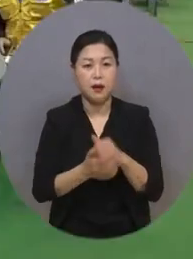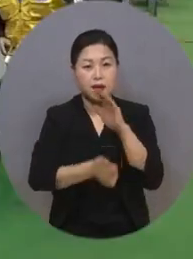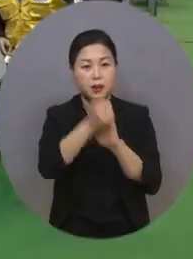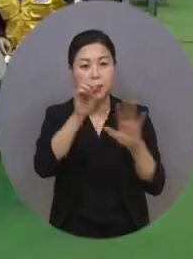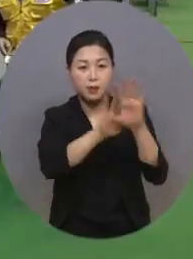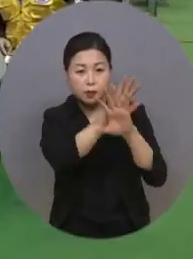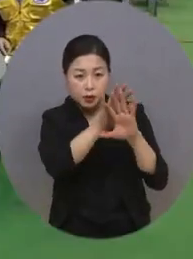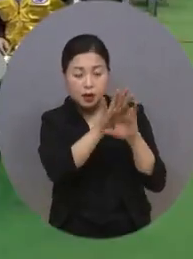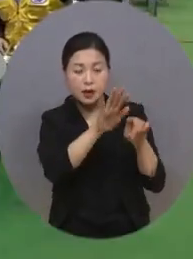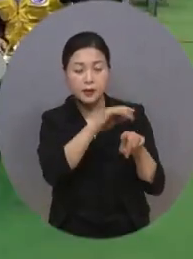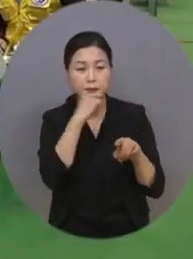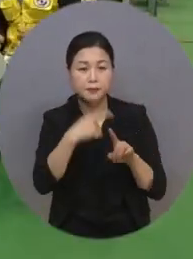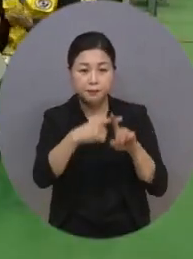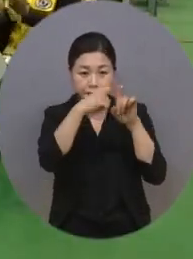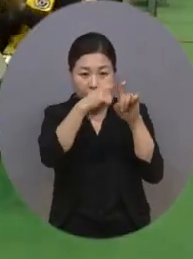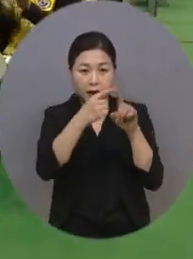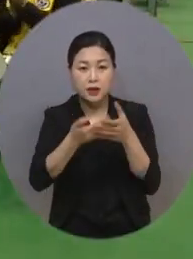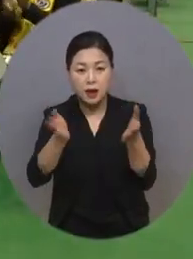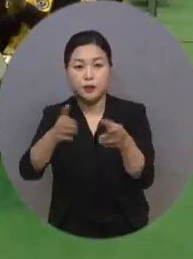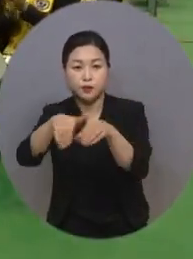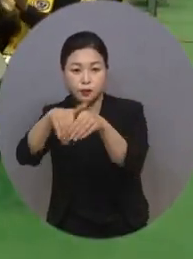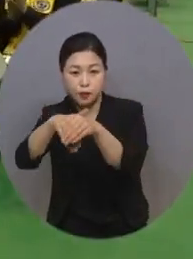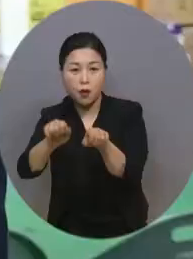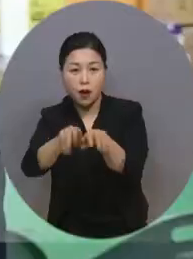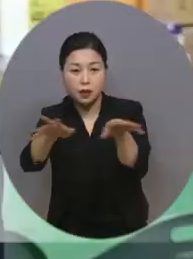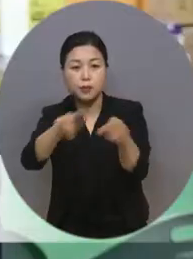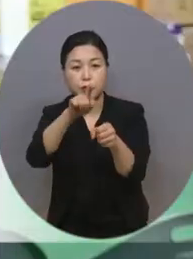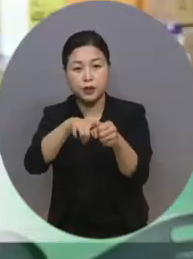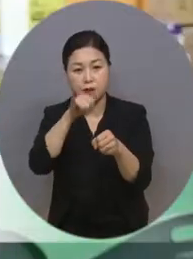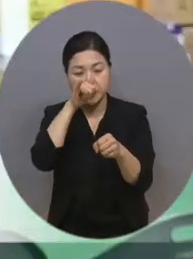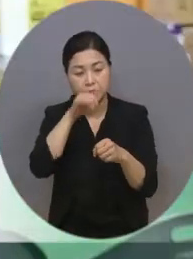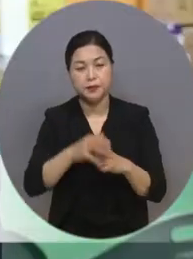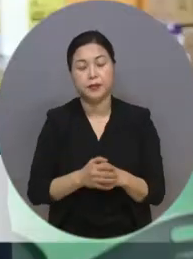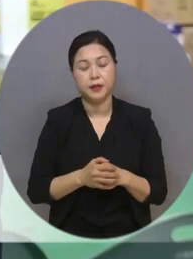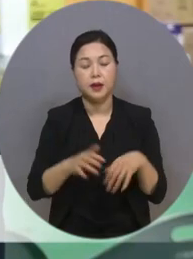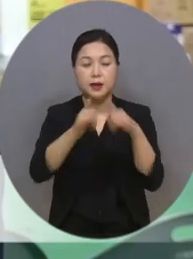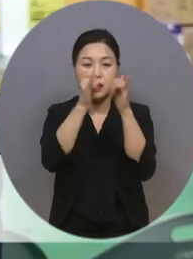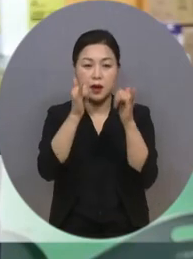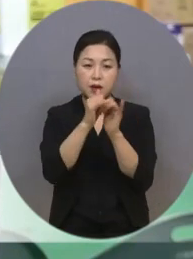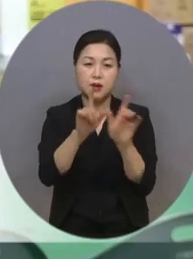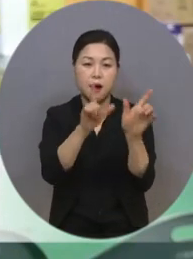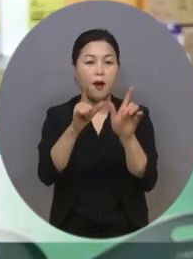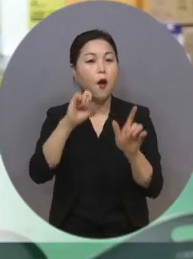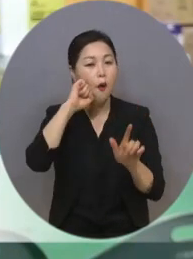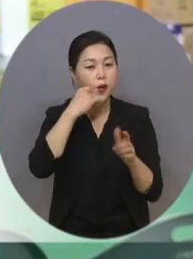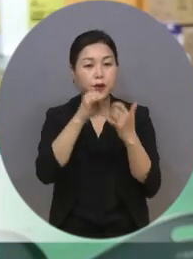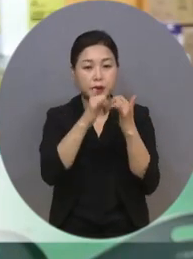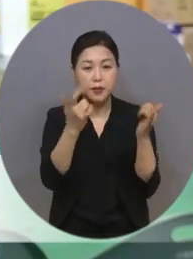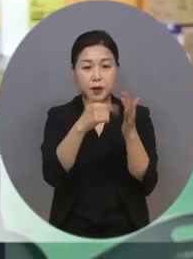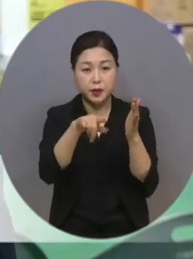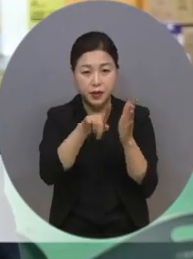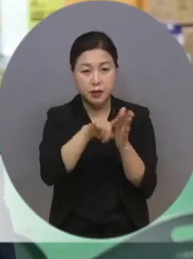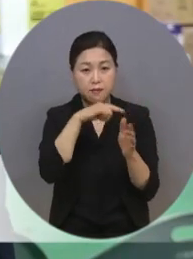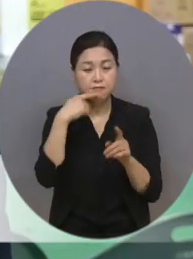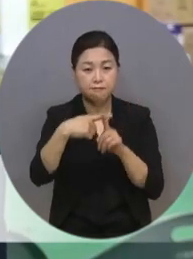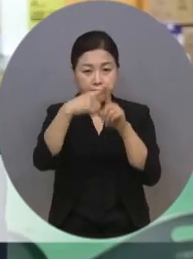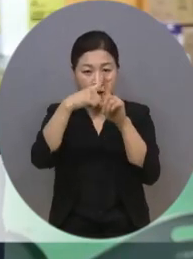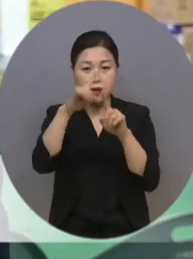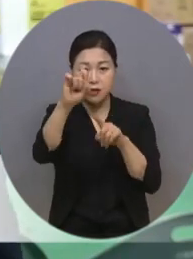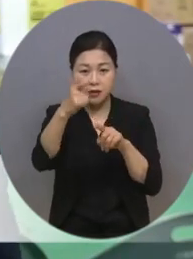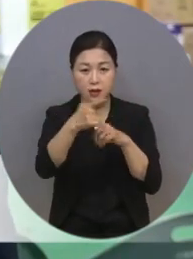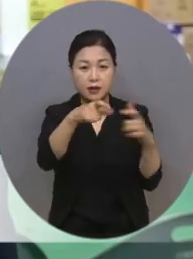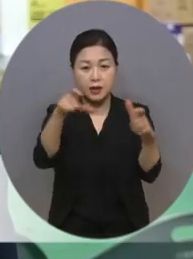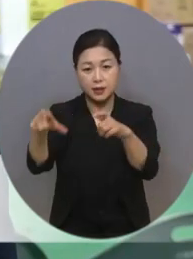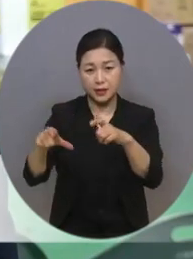활성화와 나눔 문화 확산을 위한 목적을 가지고 있습니다. 사회 취약계층의 저희 적십자 16개 단위